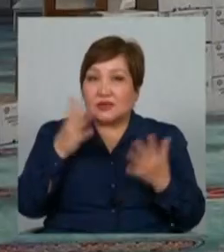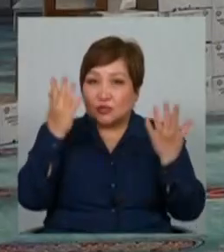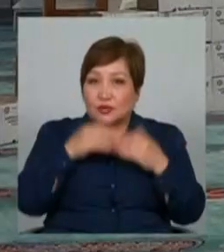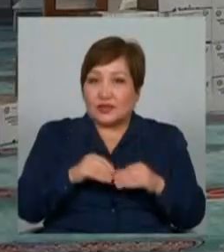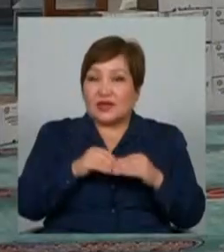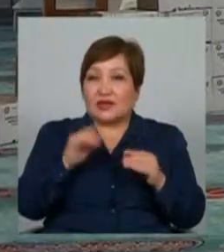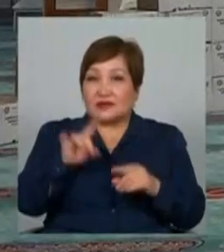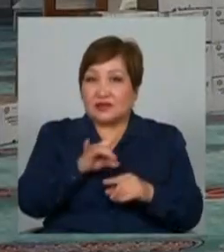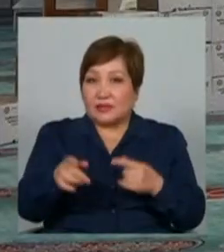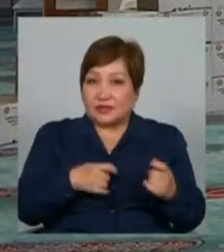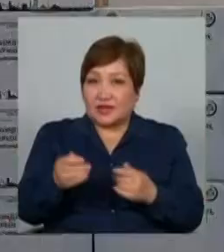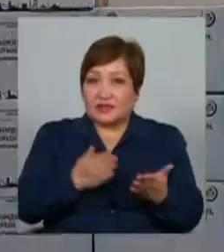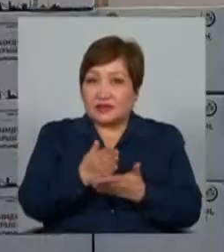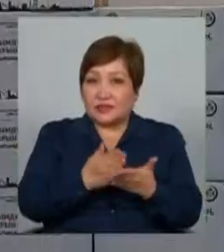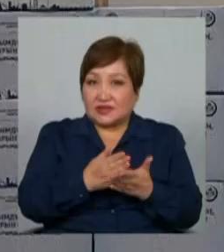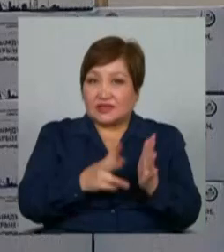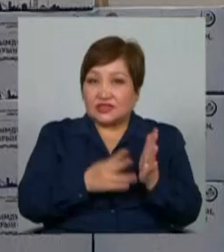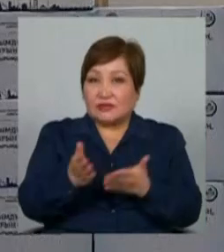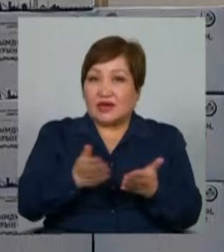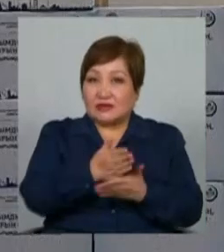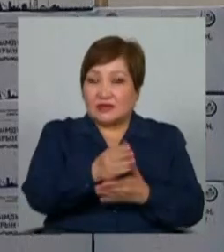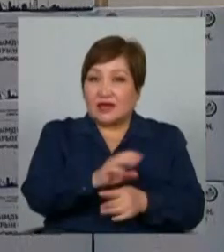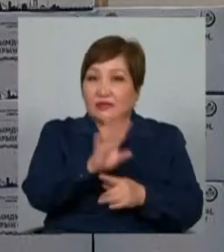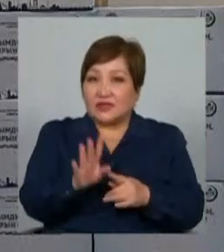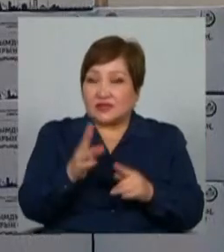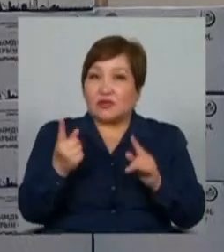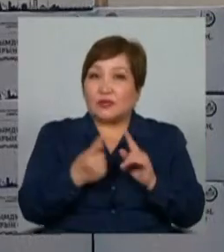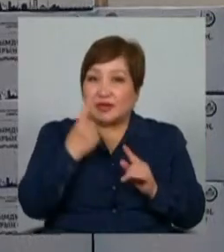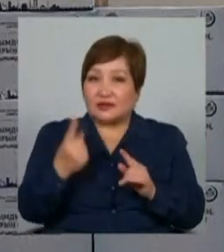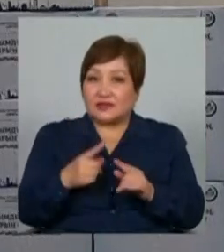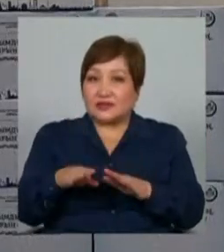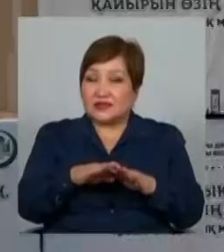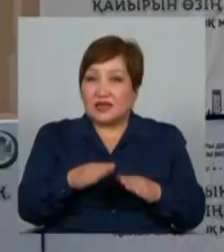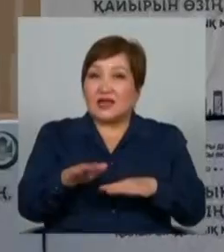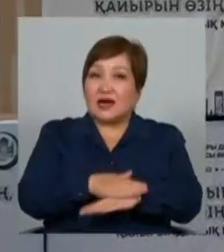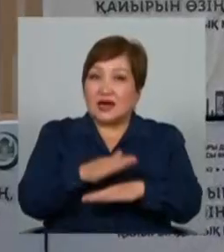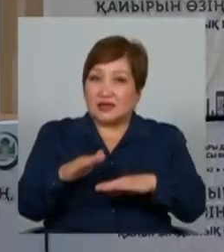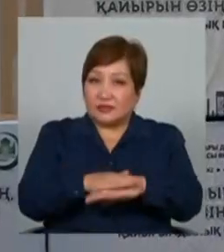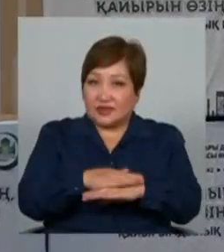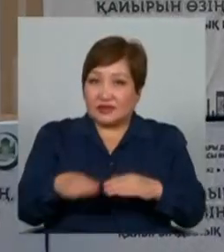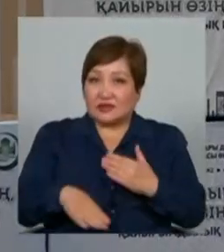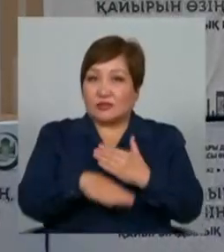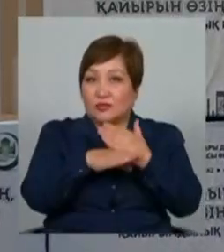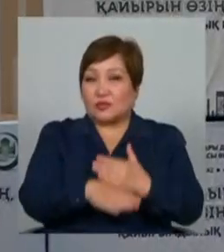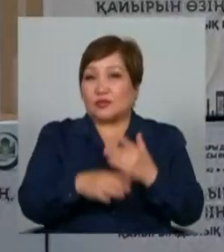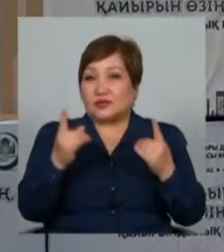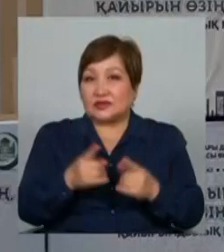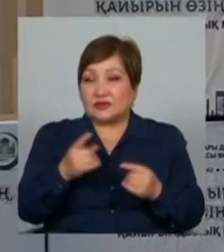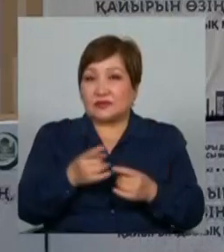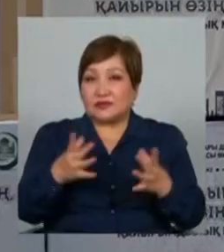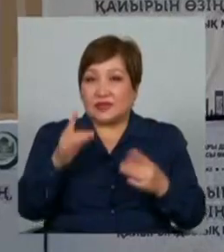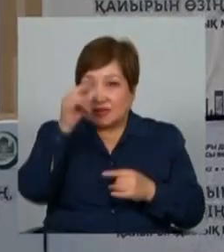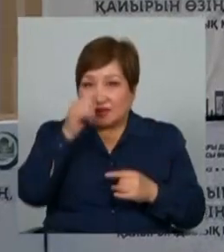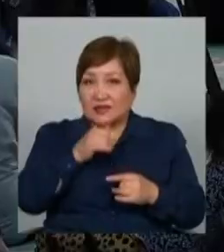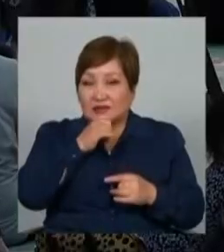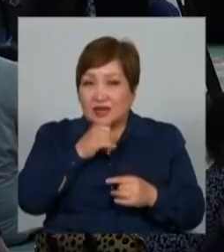қазіргі қызметі 7 бағытты қамтиды. Соның бірі де бірегейі қайырымдылық. Берекелі Рамазан айында басқарманың Алматы